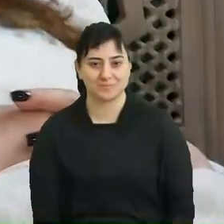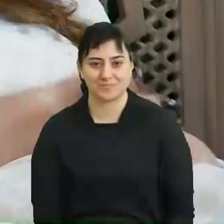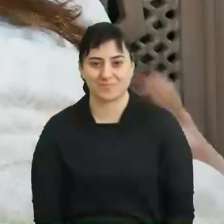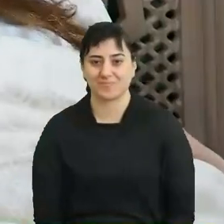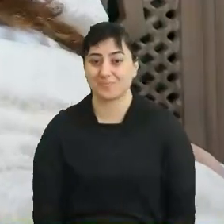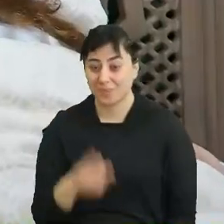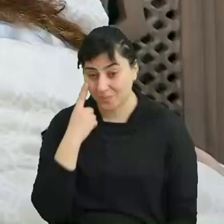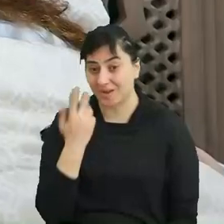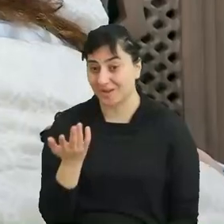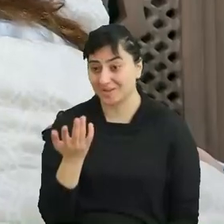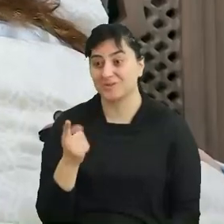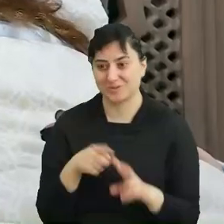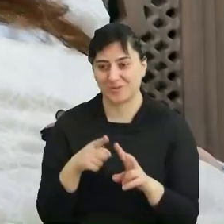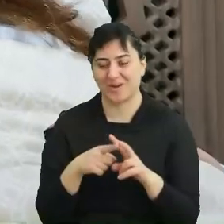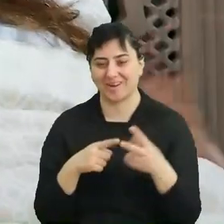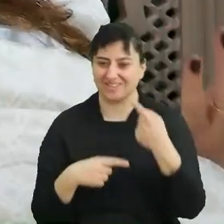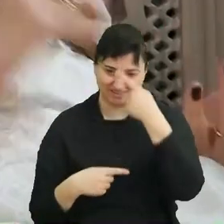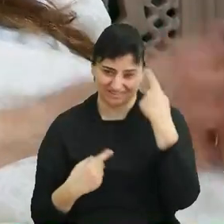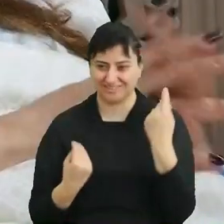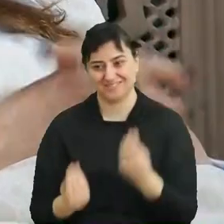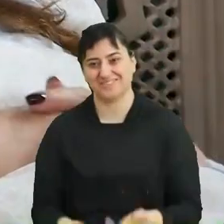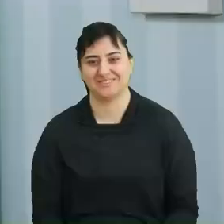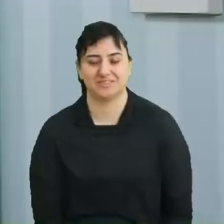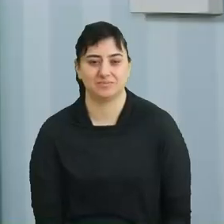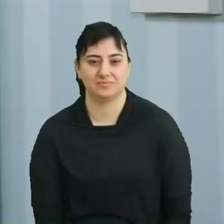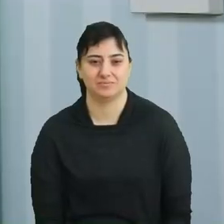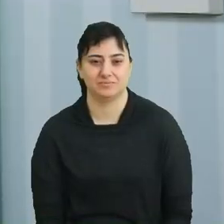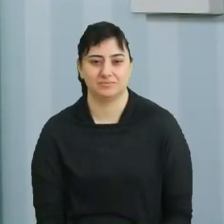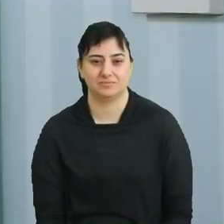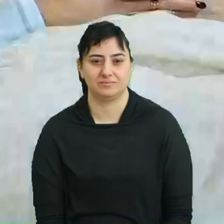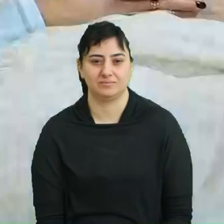Canım. Gördün mü bak Nurhancığım yine hayırlara vesile oldu.